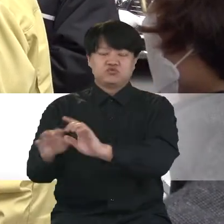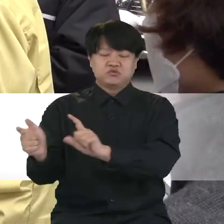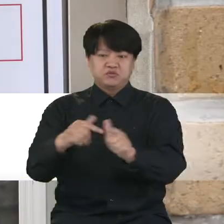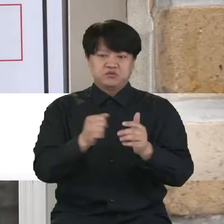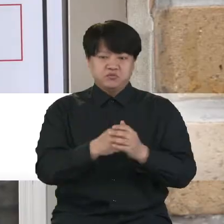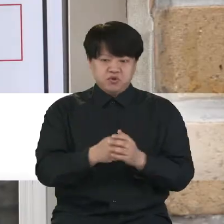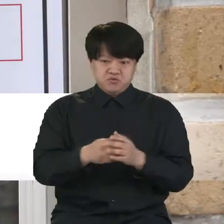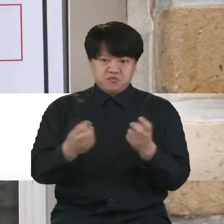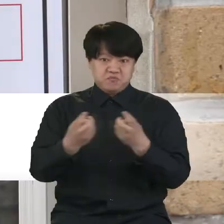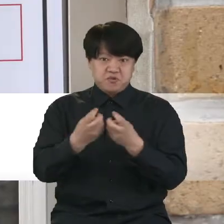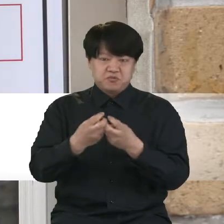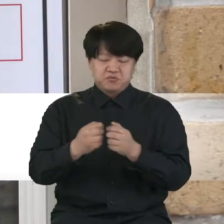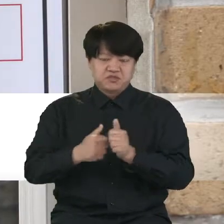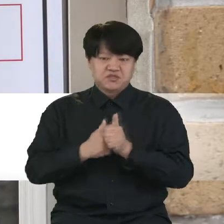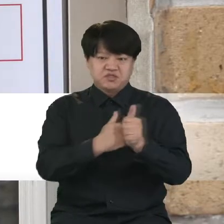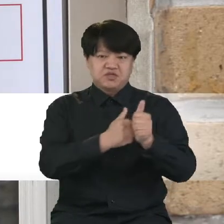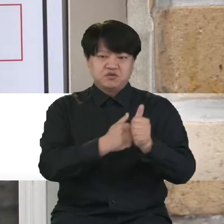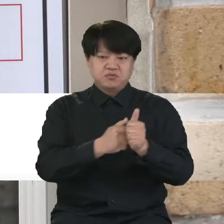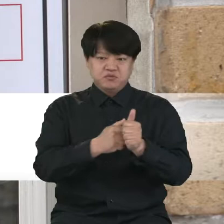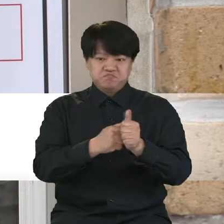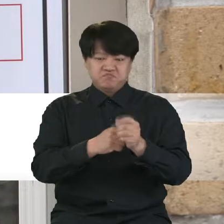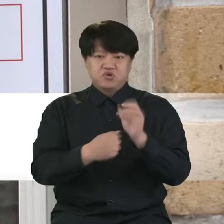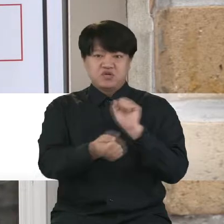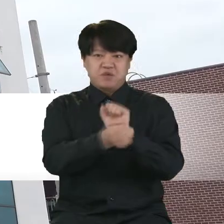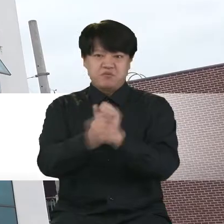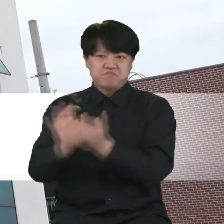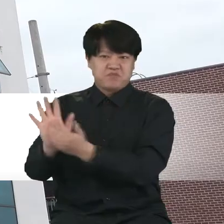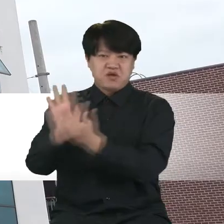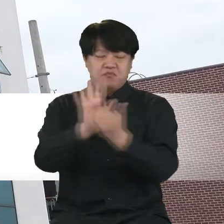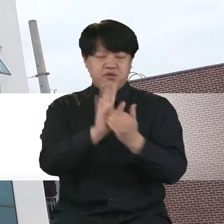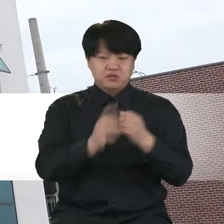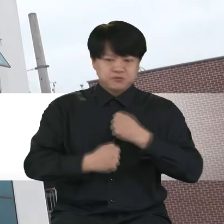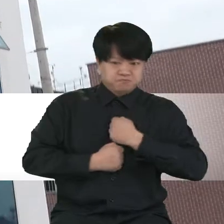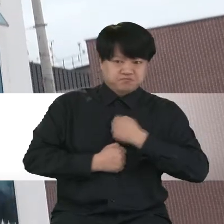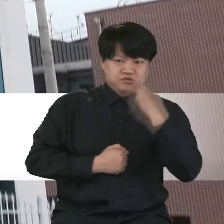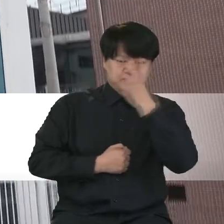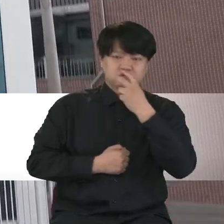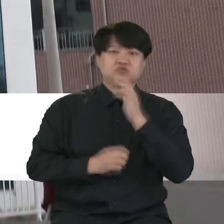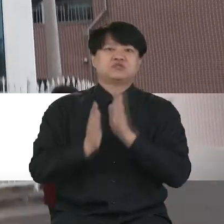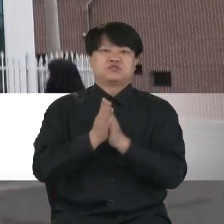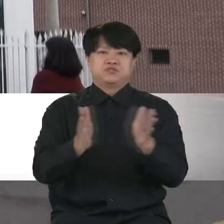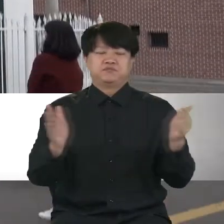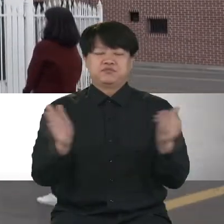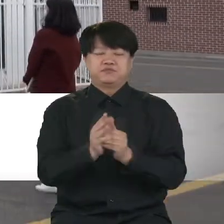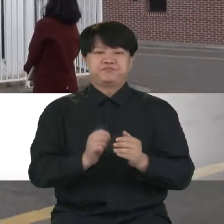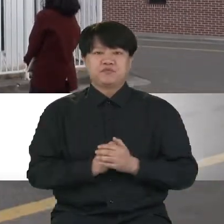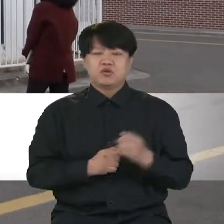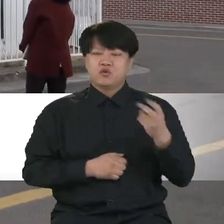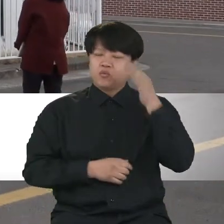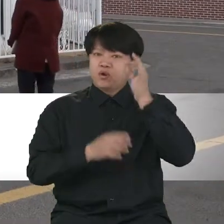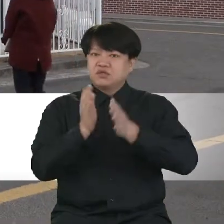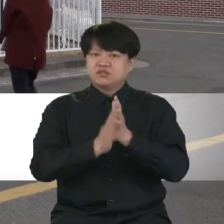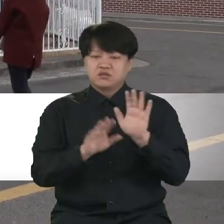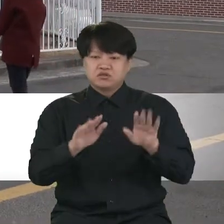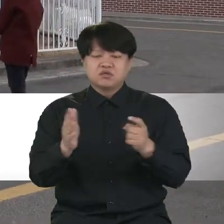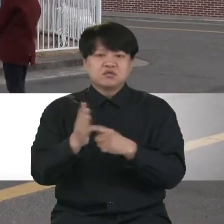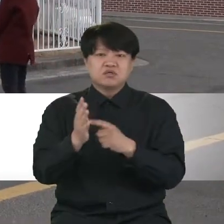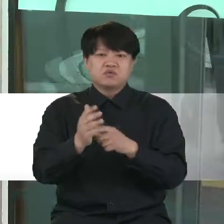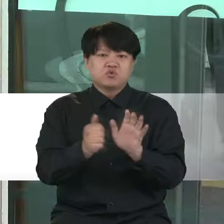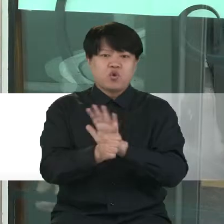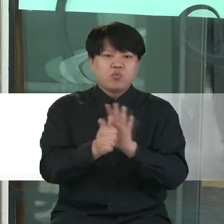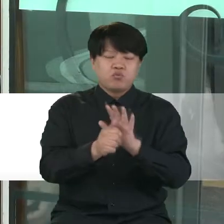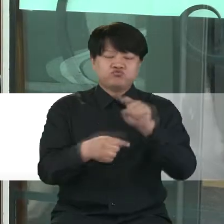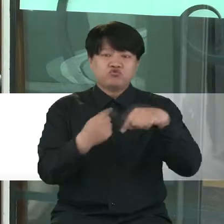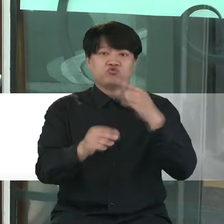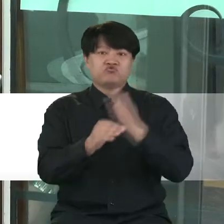감염 예방 수칙을 지키고 있는 지에 대한 전면 조사를 실시했습니다 또 포항 씨는 현재 긴급 돌봄 을 운영하고